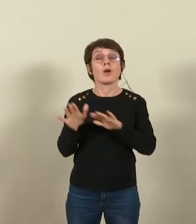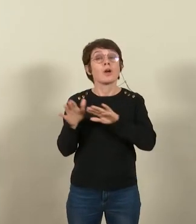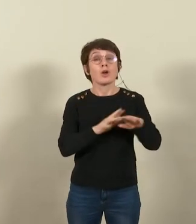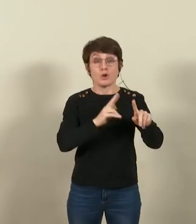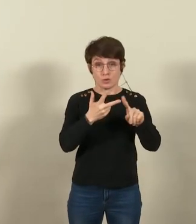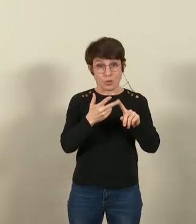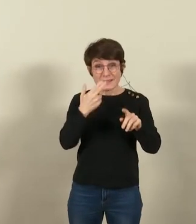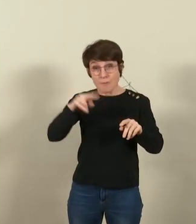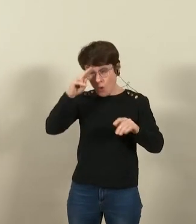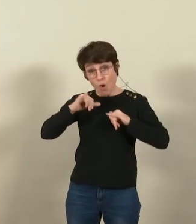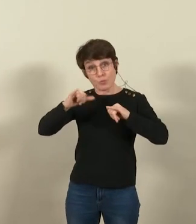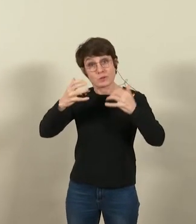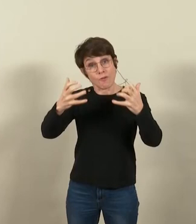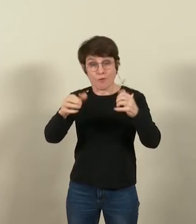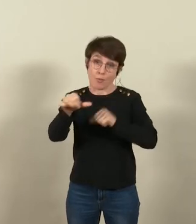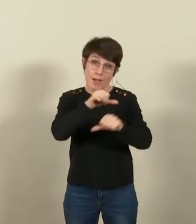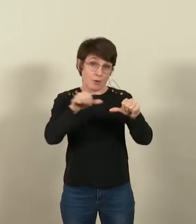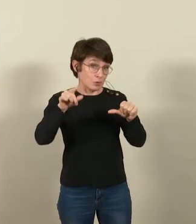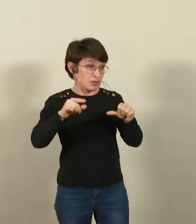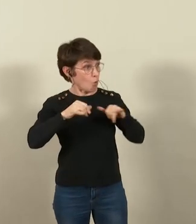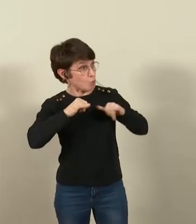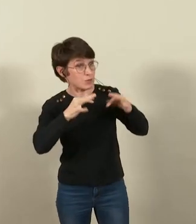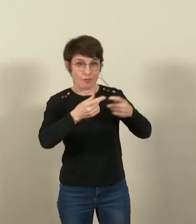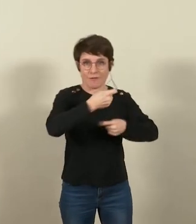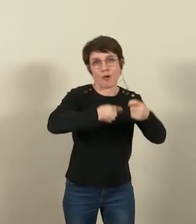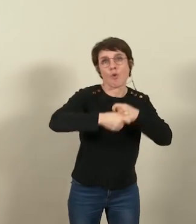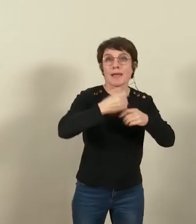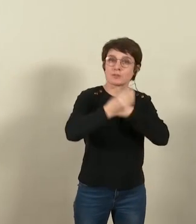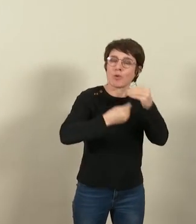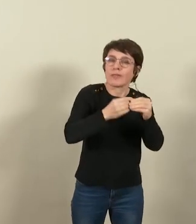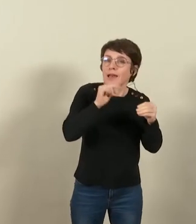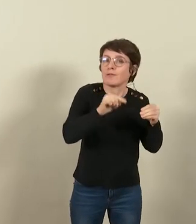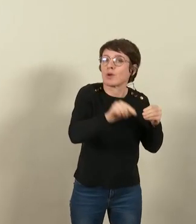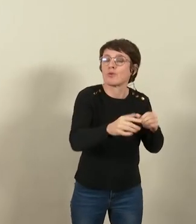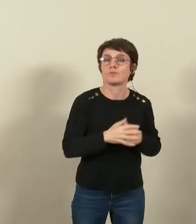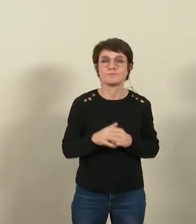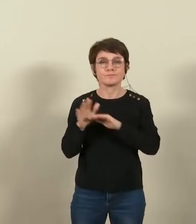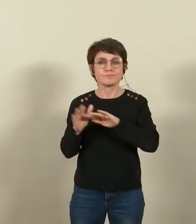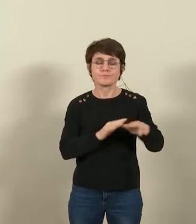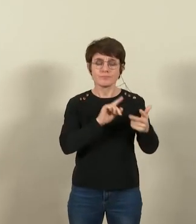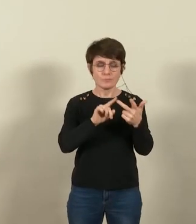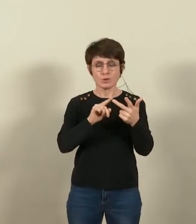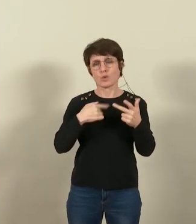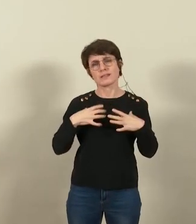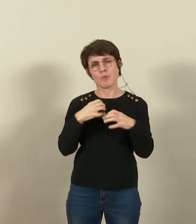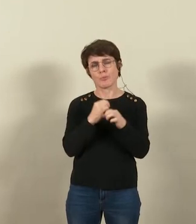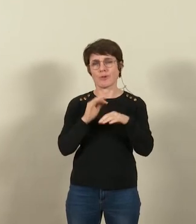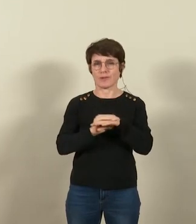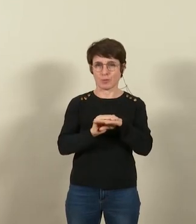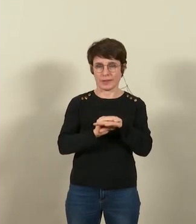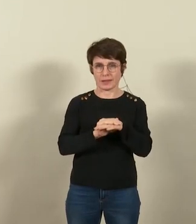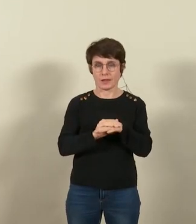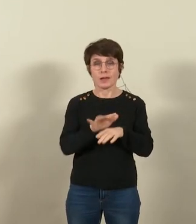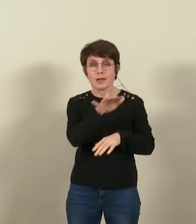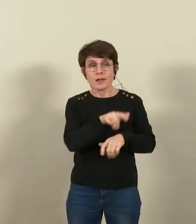niveau commercial et économique mondial je conclurer enfin sur un mot plus politique que des socialistes et